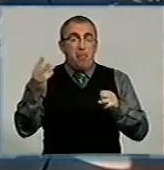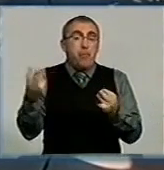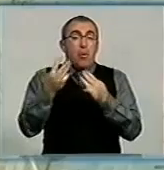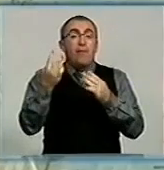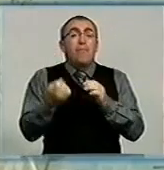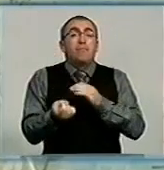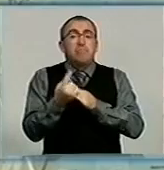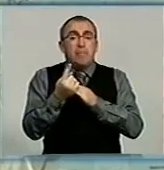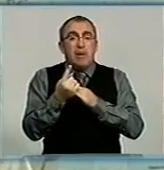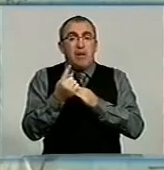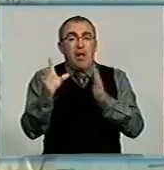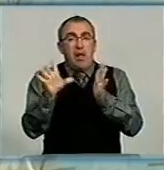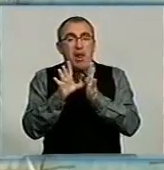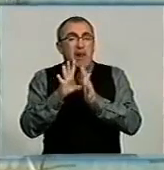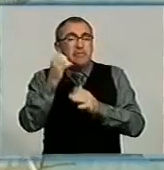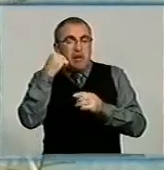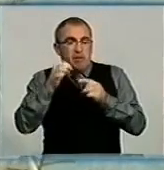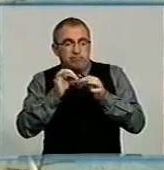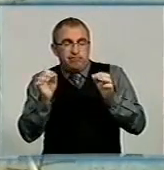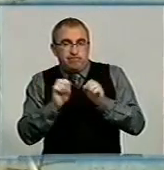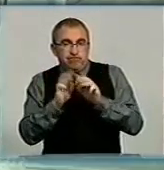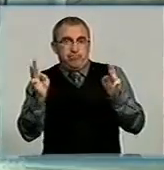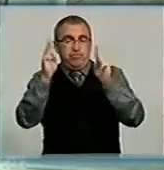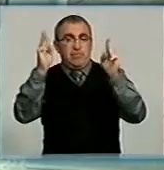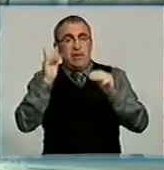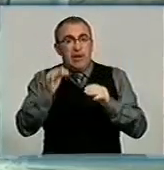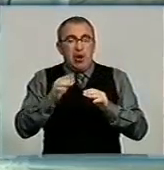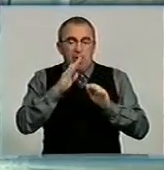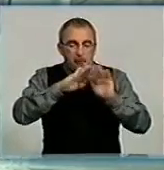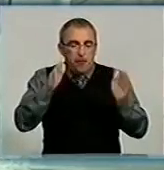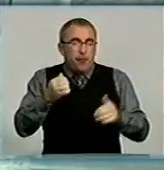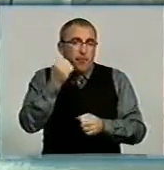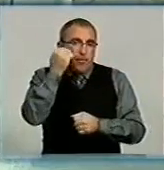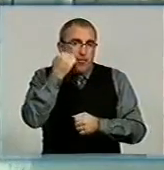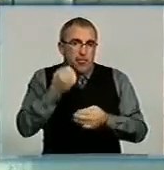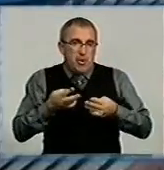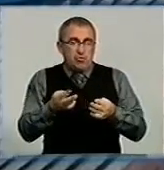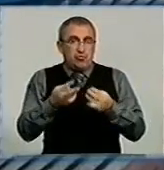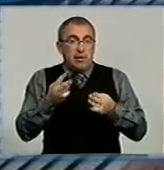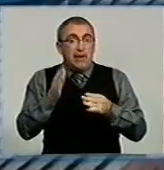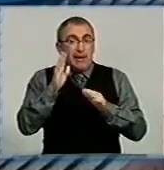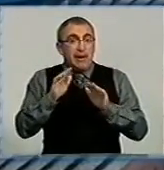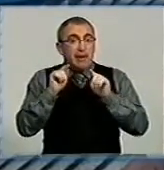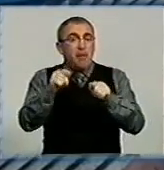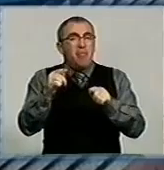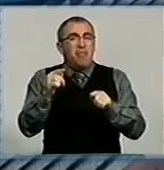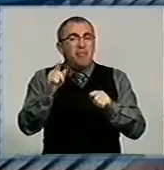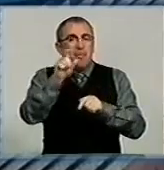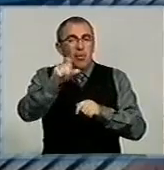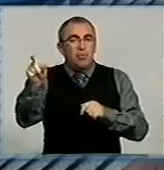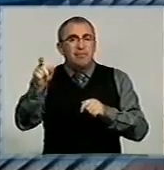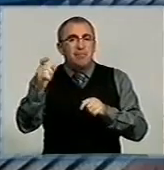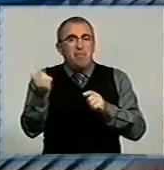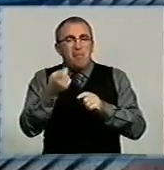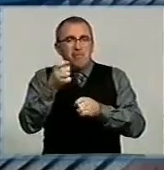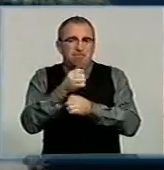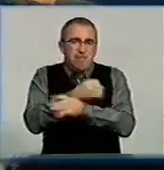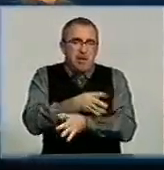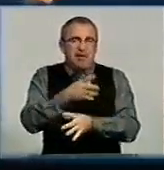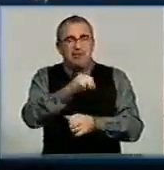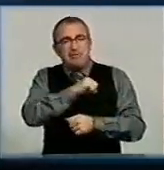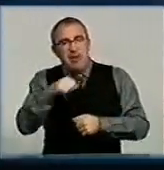від замкнення застарілої електропроводки та аварійного пічного опалення. Особлива увага під час рейду до малозабезпечених та багатодітних родин, самотніх